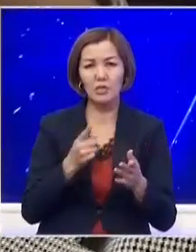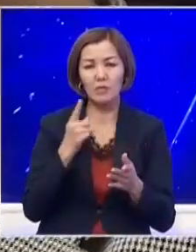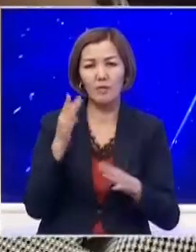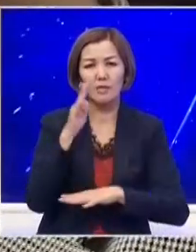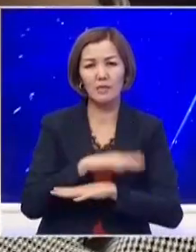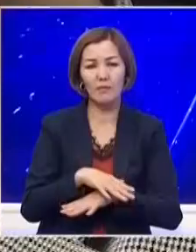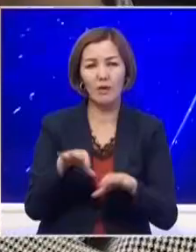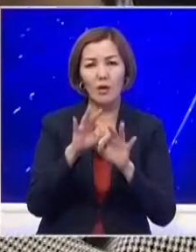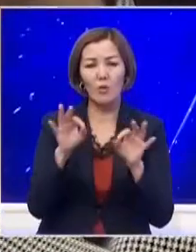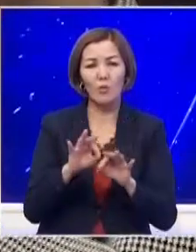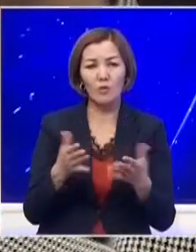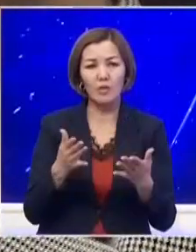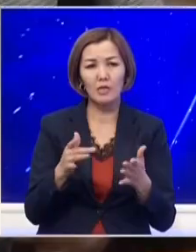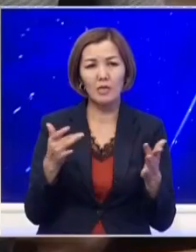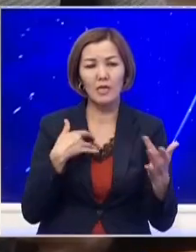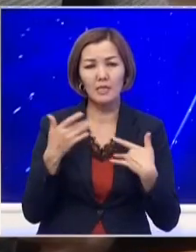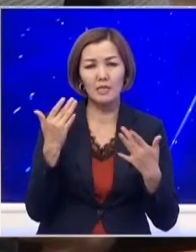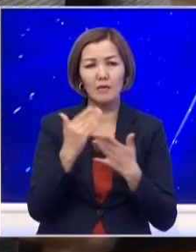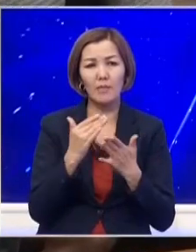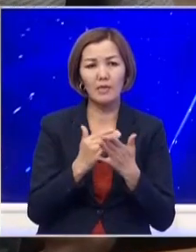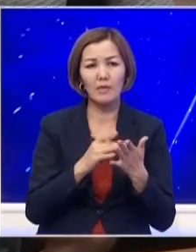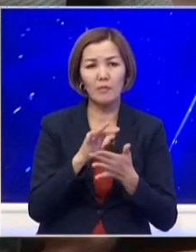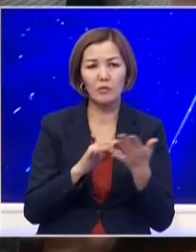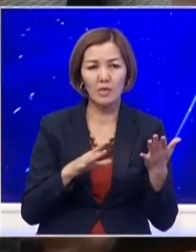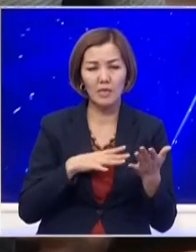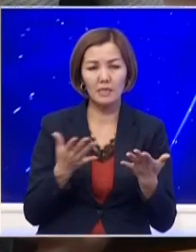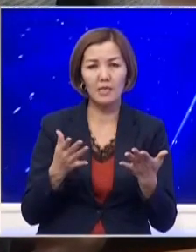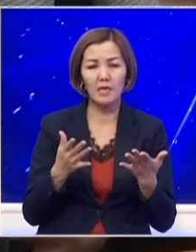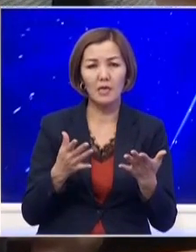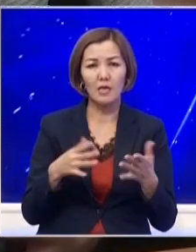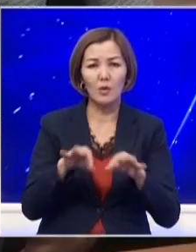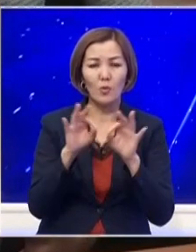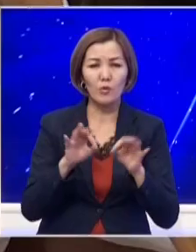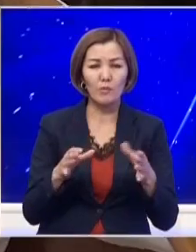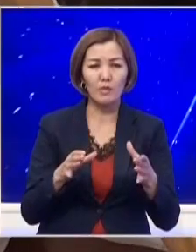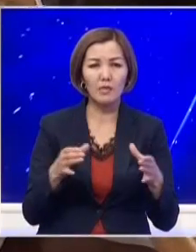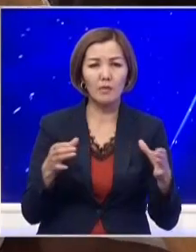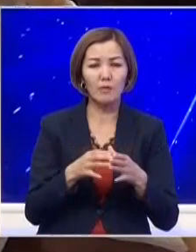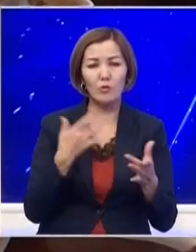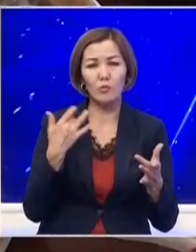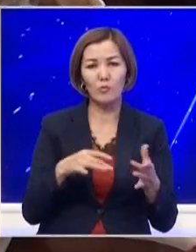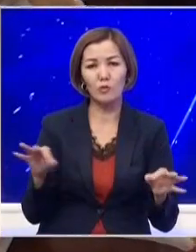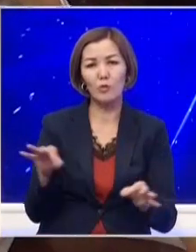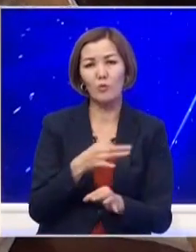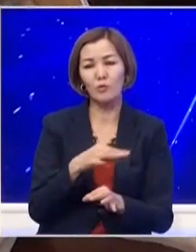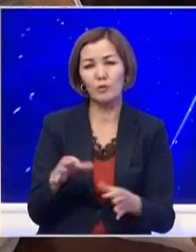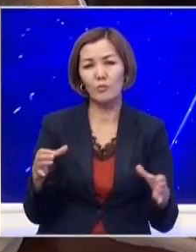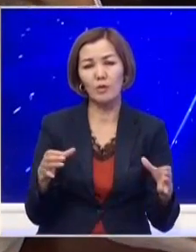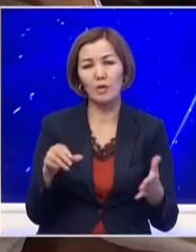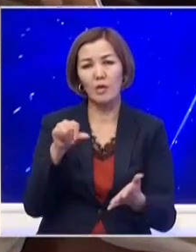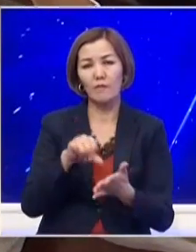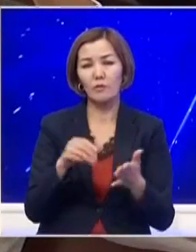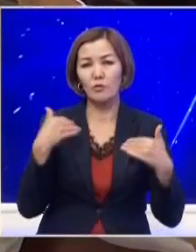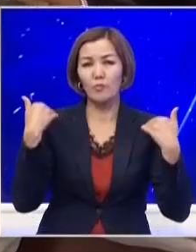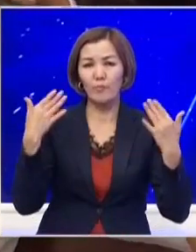қанат қаққандар атты концерттік бағдарламаға ұласты. Онда өнер мектебінің домбырашылары, қобызшылары, ансамблі өнер